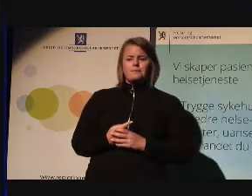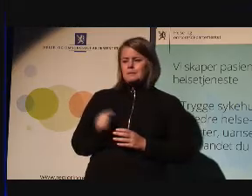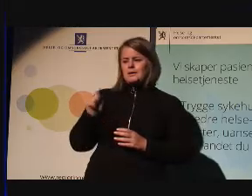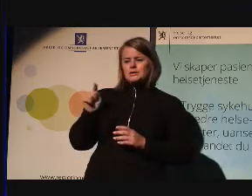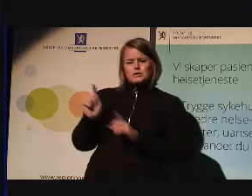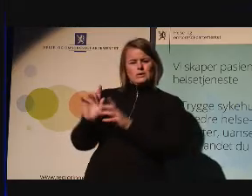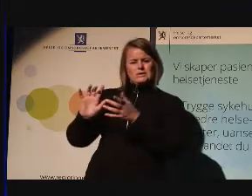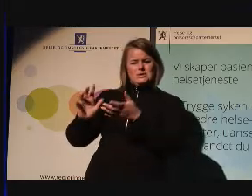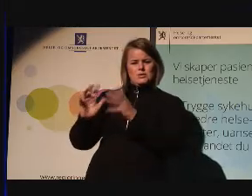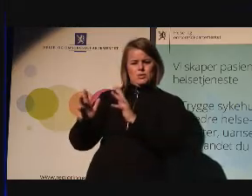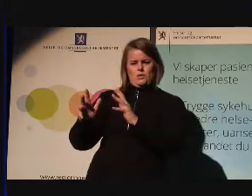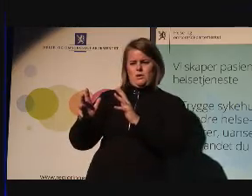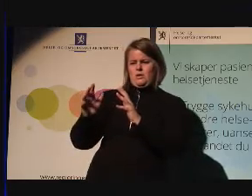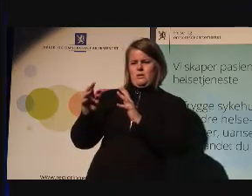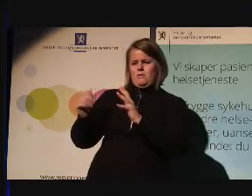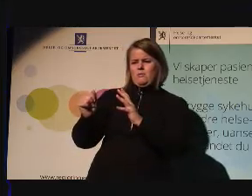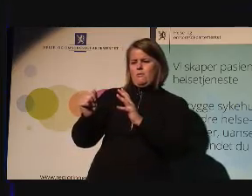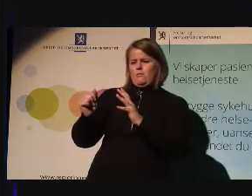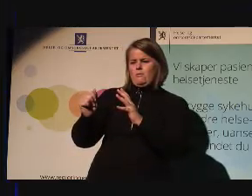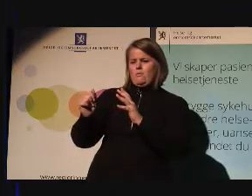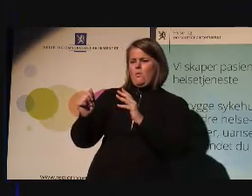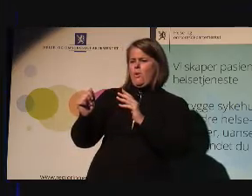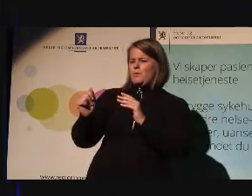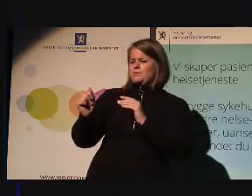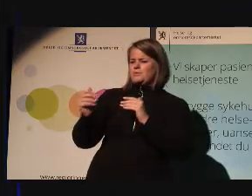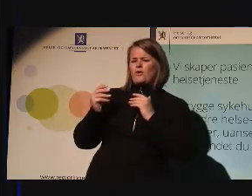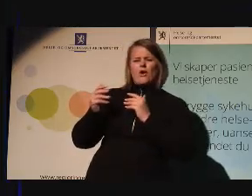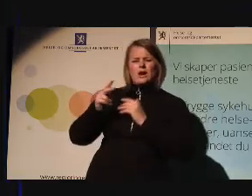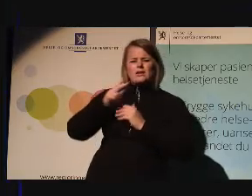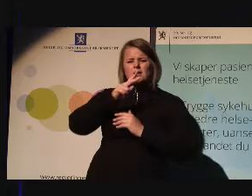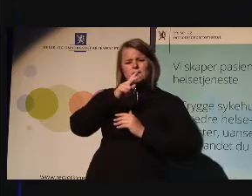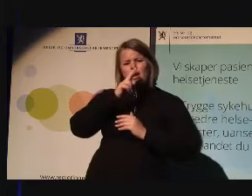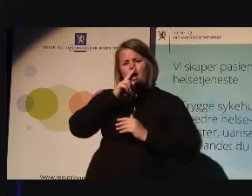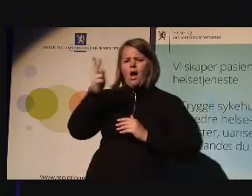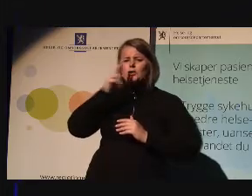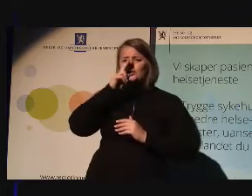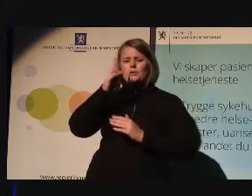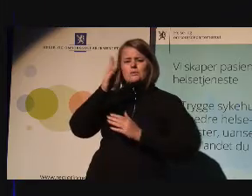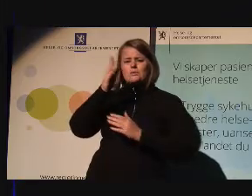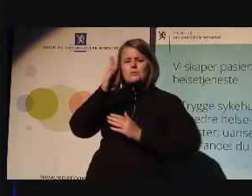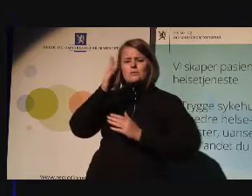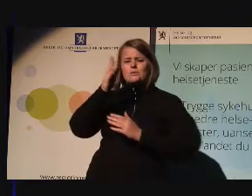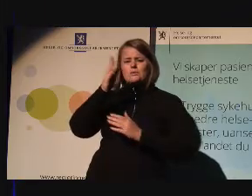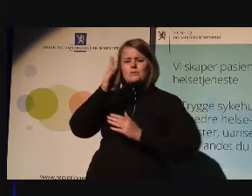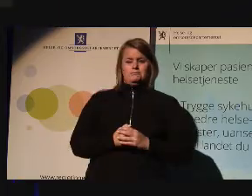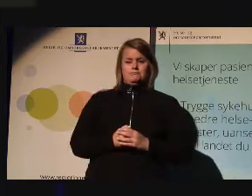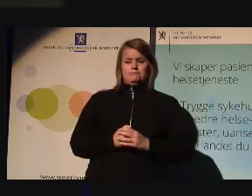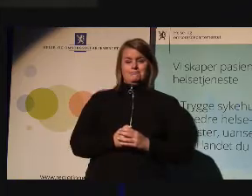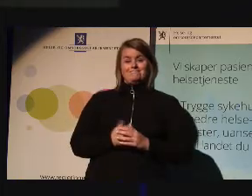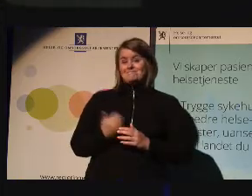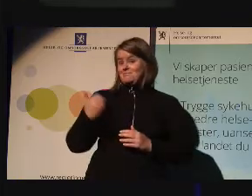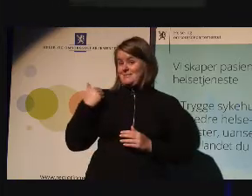annen måte. Og nå har jeg fortalt om Ida, men jeg